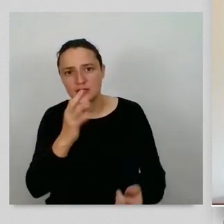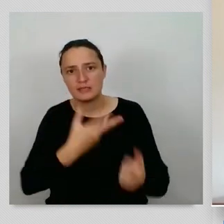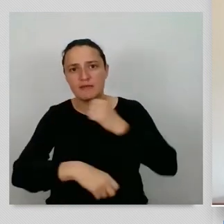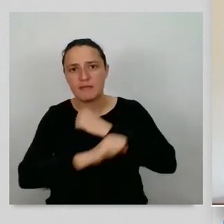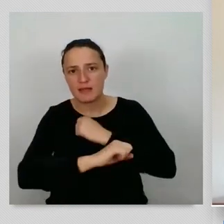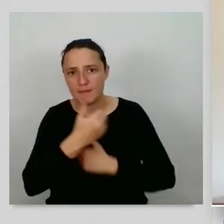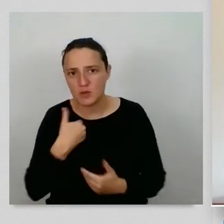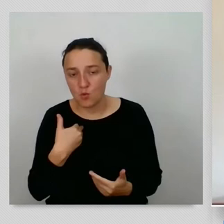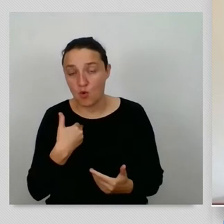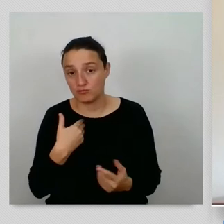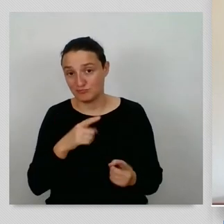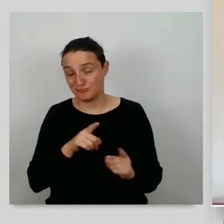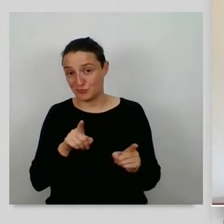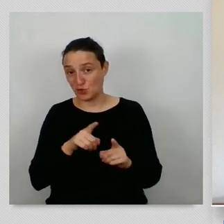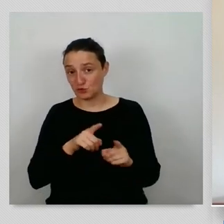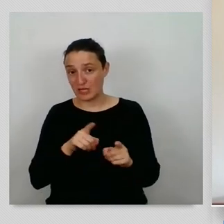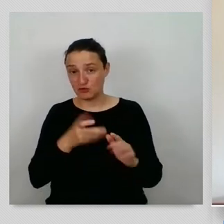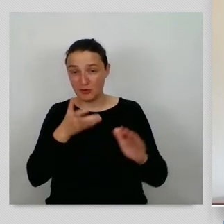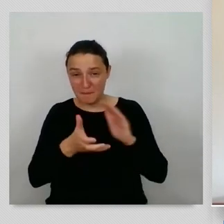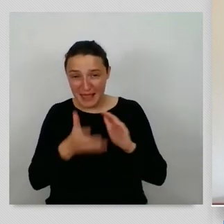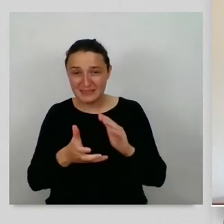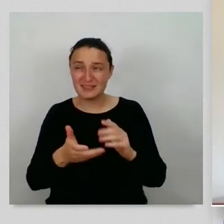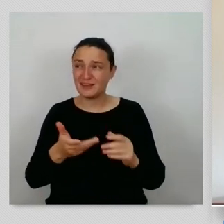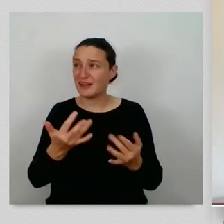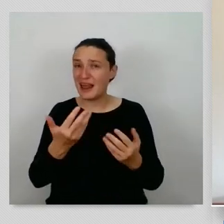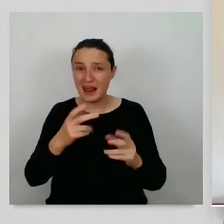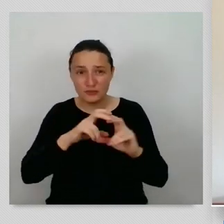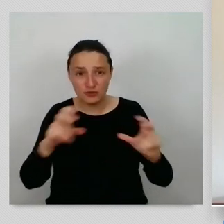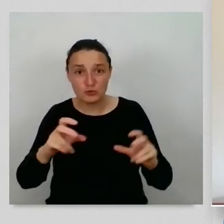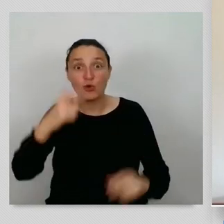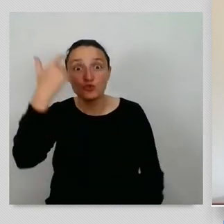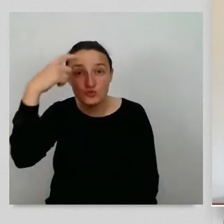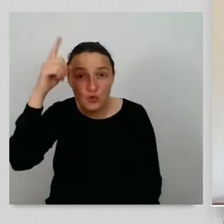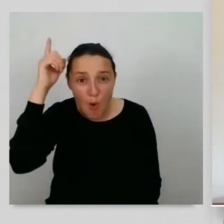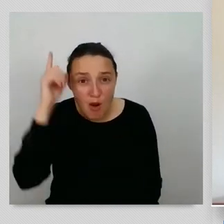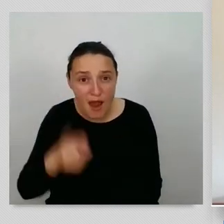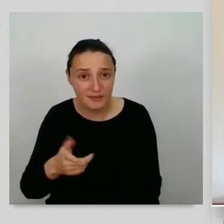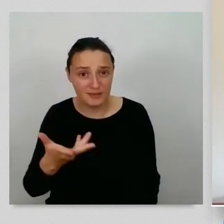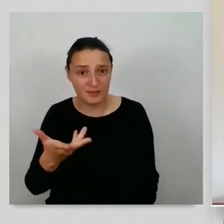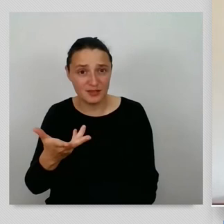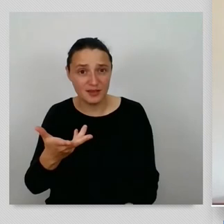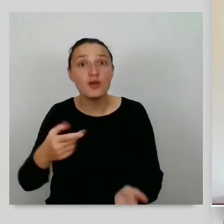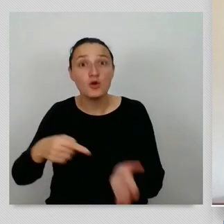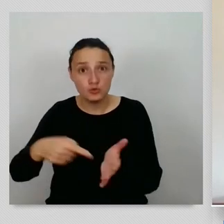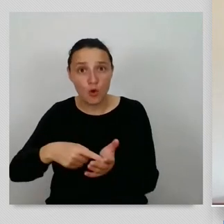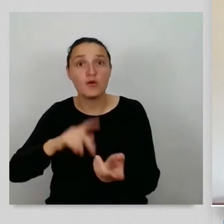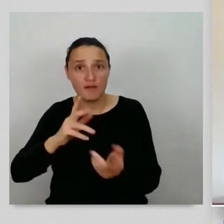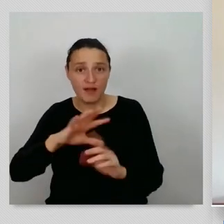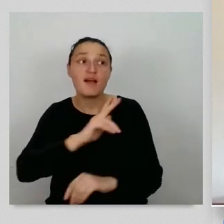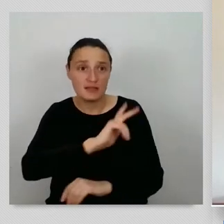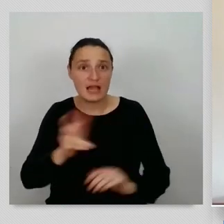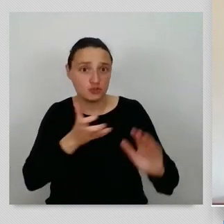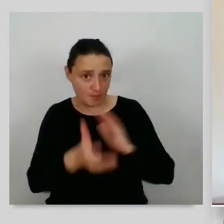te piece będziemy wymieniać w ciągu 100 lat. Czy to jest sukces? No nie, to nie jest sukces. To oczywiście jest